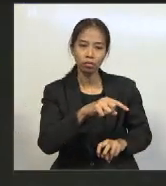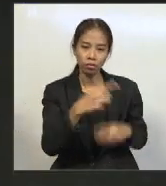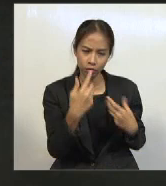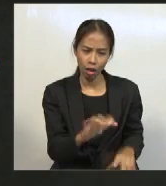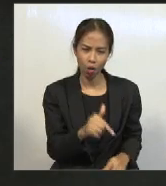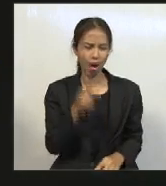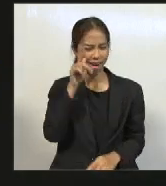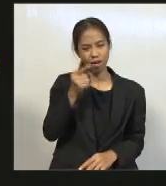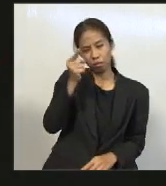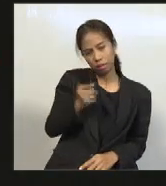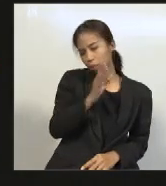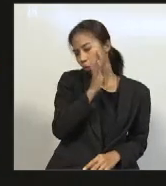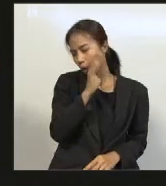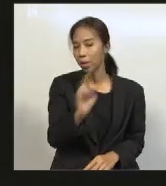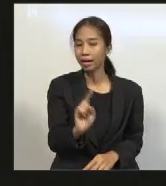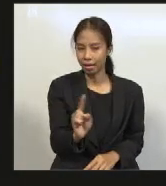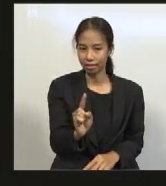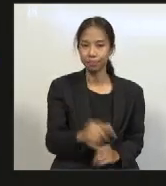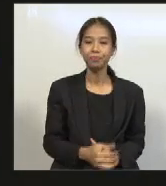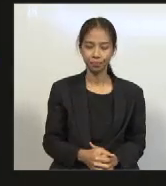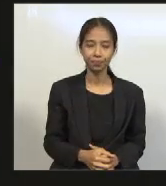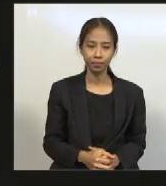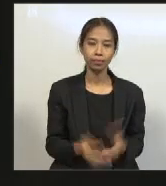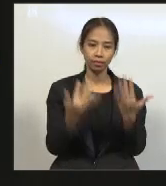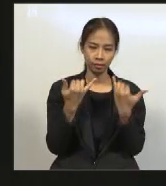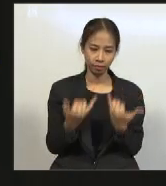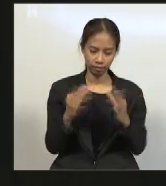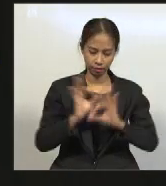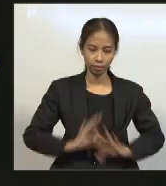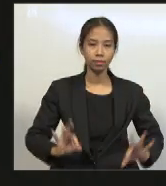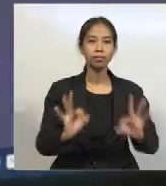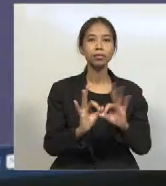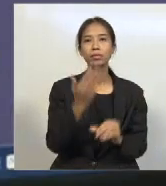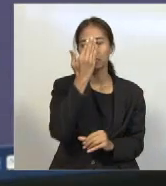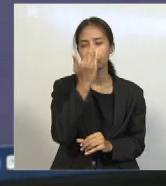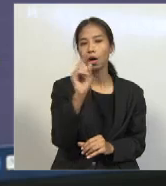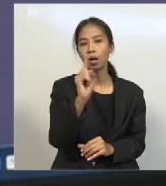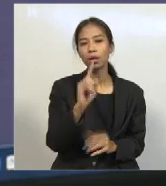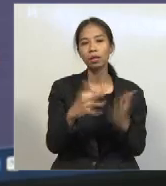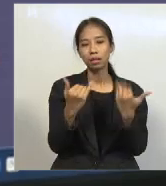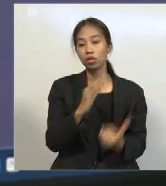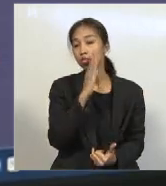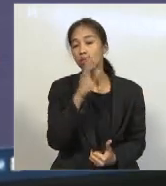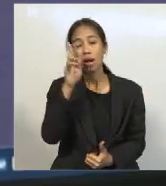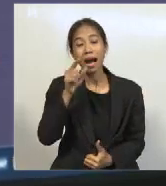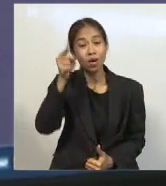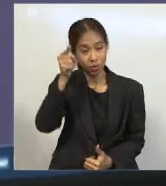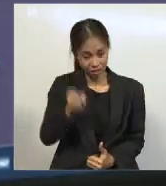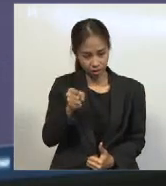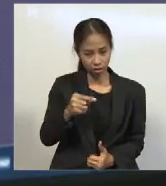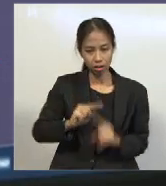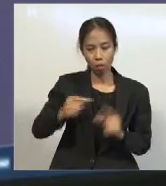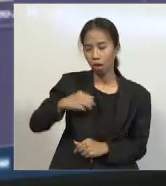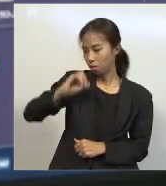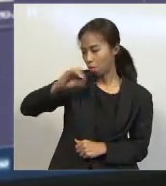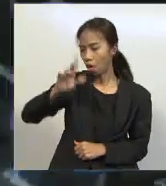เป็นว่าเป็นเฟกนิวส์หรือว่าเป็นข่าวจริงซึ่งเป็นสิ่งที่สำคัญมากเพราะว่าถ้าเป็นข่าวจริงแต่รีบแจ้งว่าเป็น